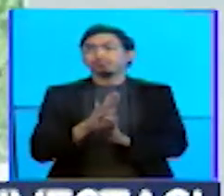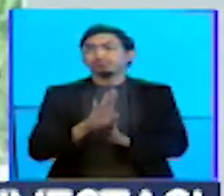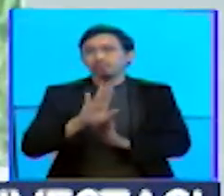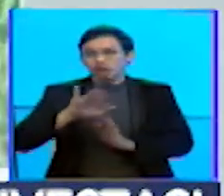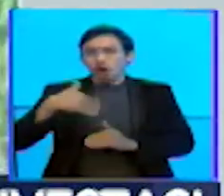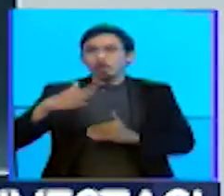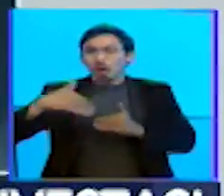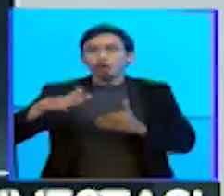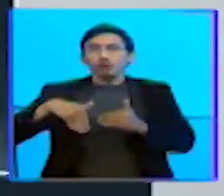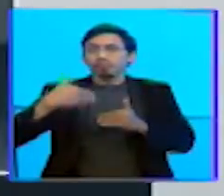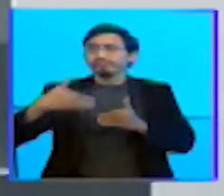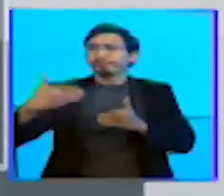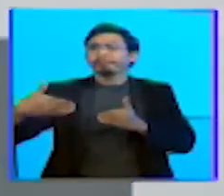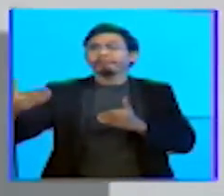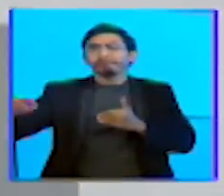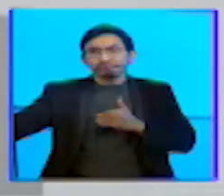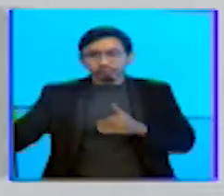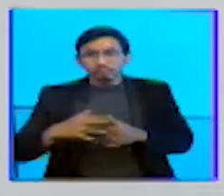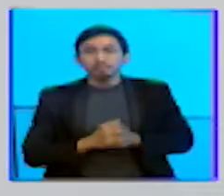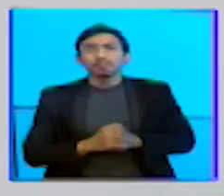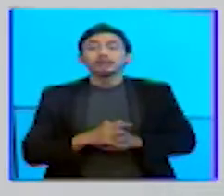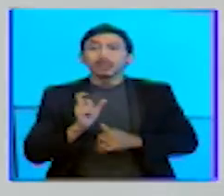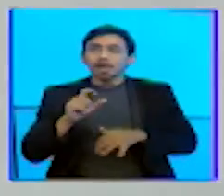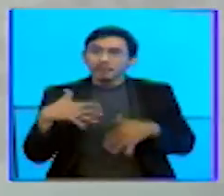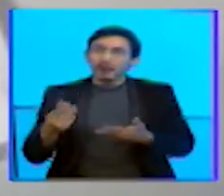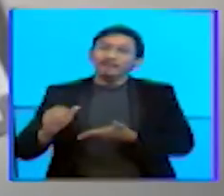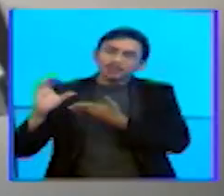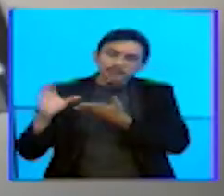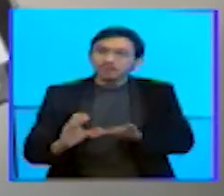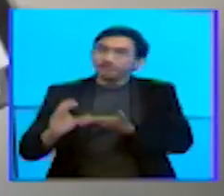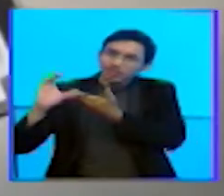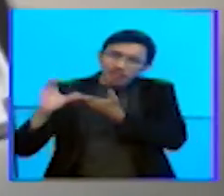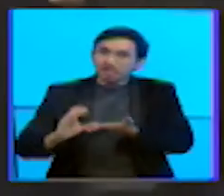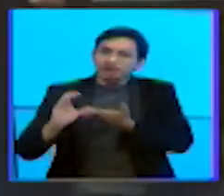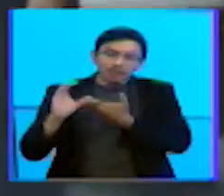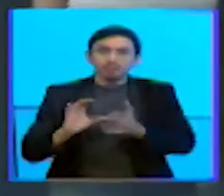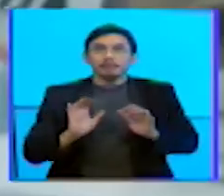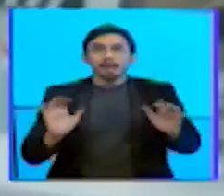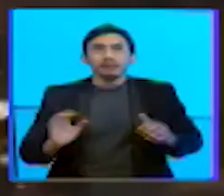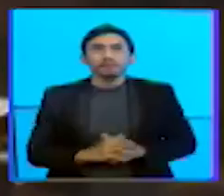melalui kuatnya pondasi investasi. Tim Liputan iNews melaporkan.